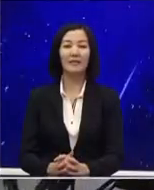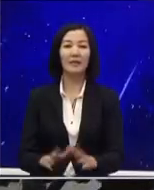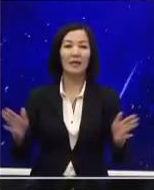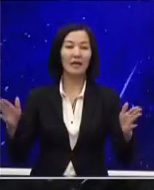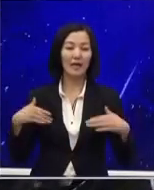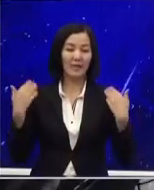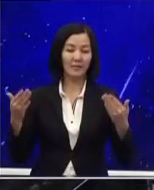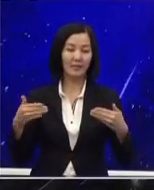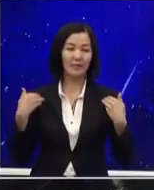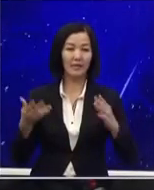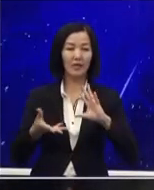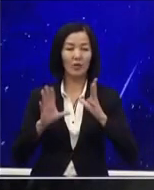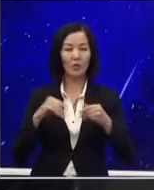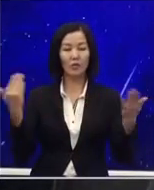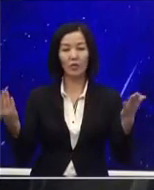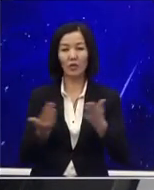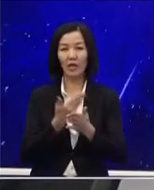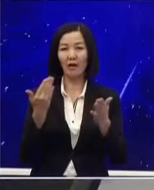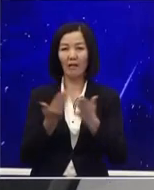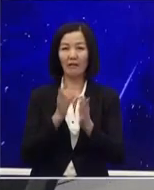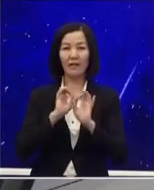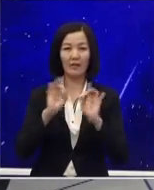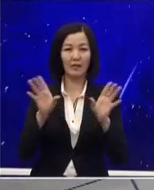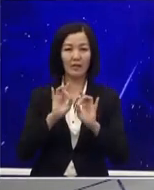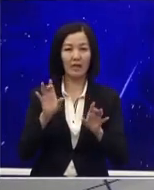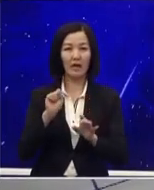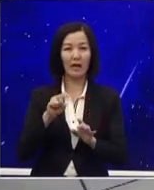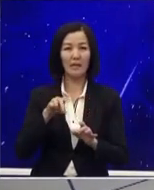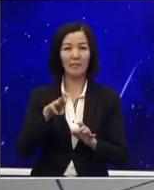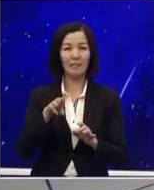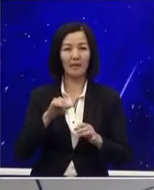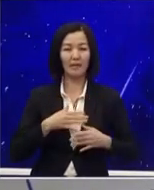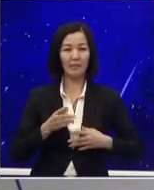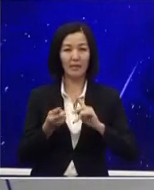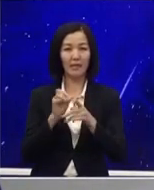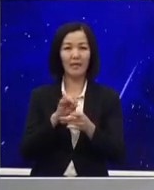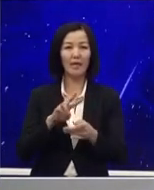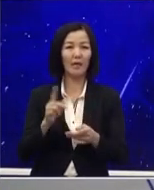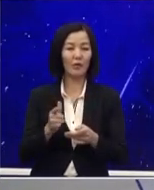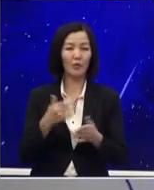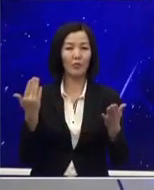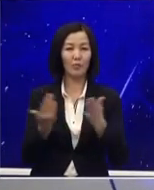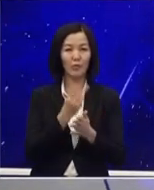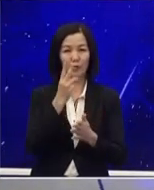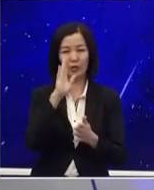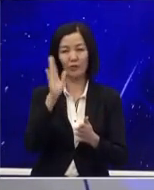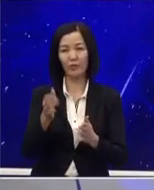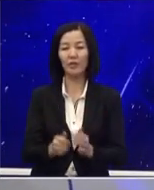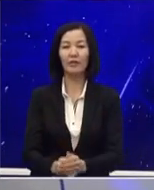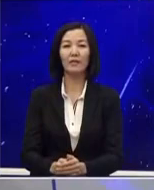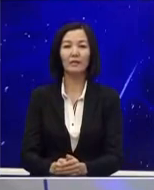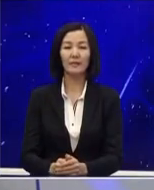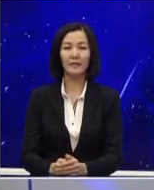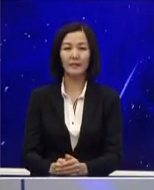Ассаламу алейкум, қадірменді көрермен, тікелей эфирде қорытынды жаңалықтары студияда Алмат Хамид, сурдо аудармада Айгүл Жұмашқызы. Бүгінгі